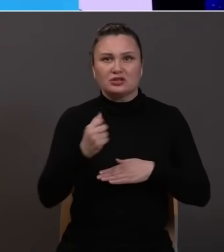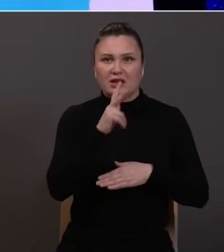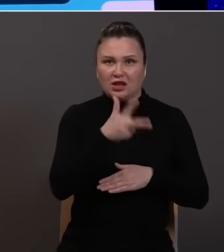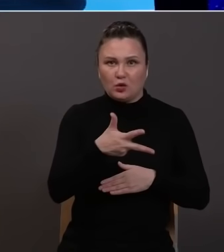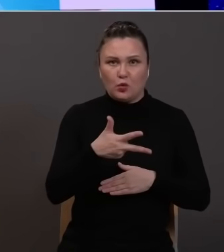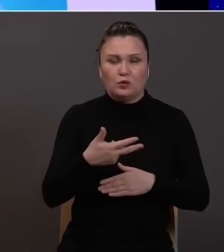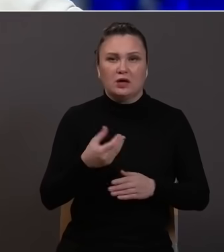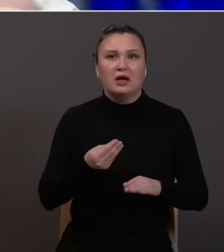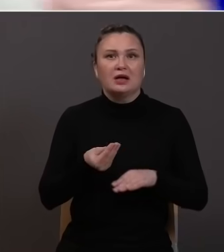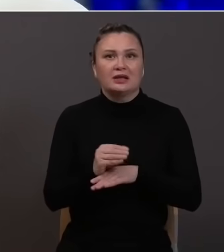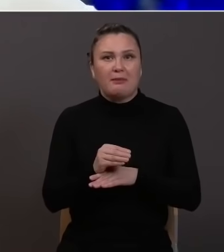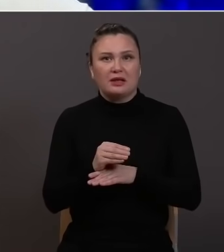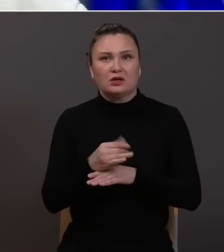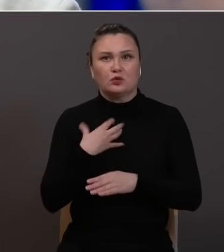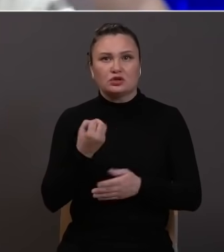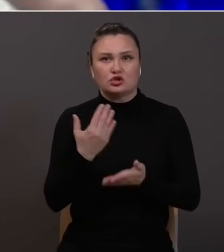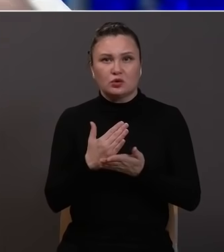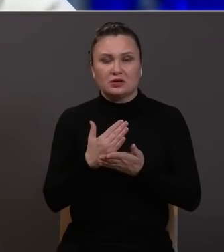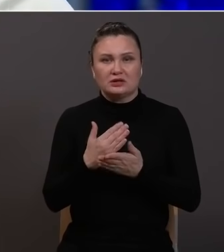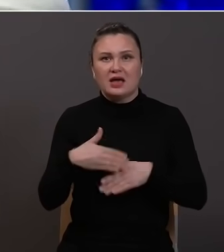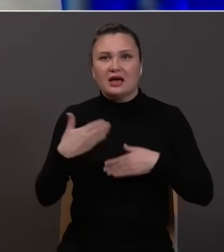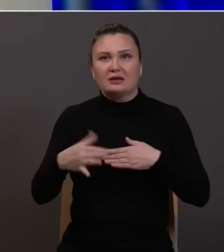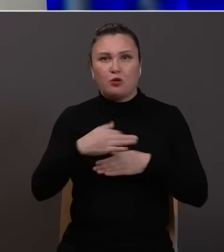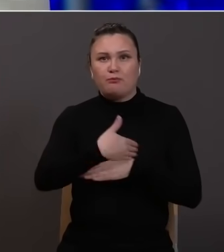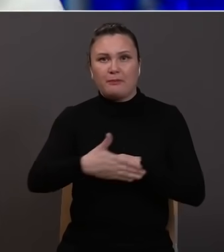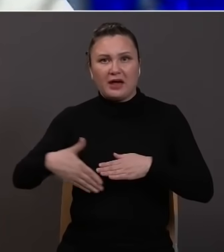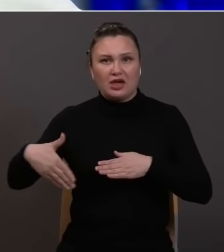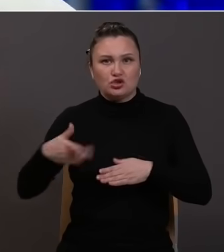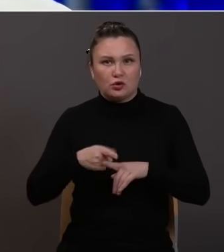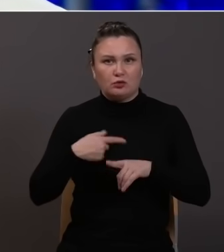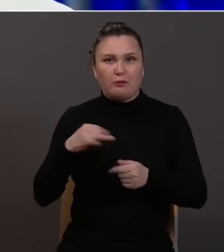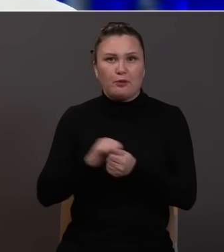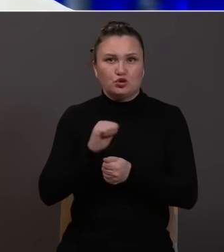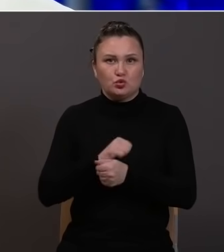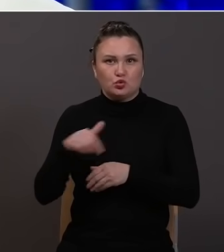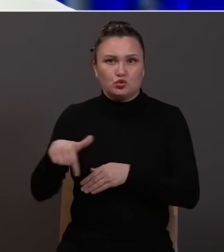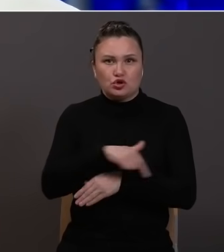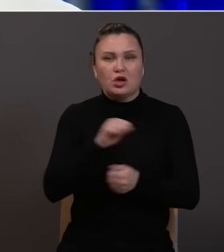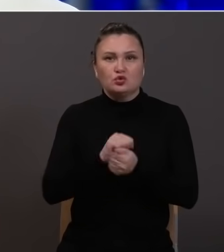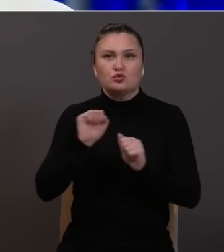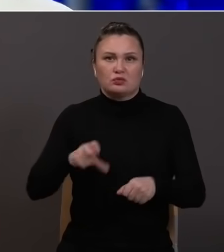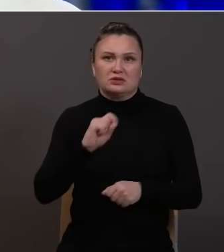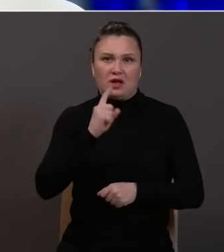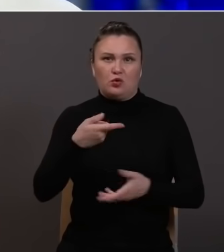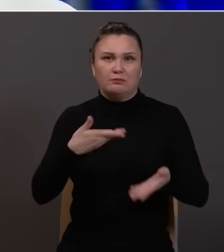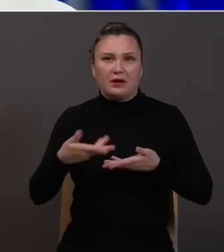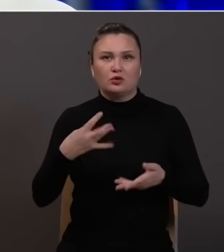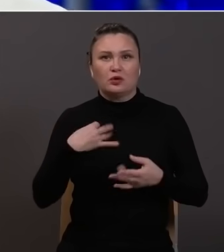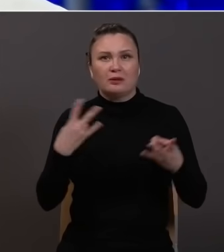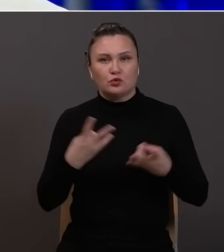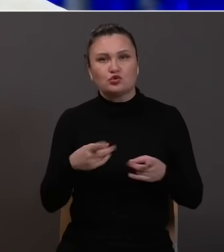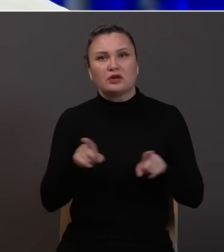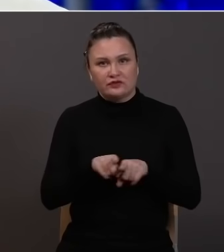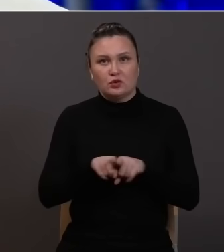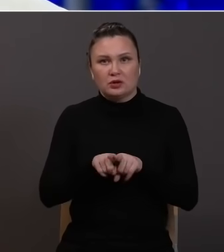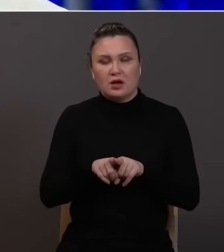года. То есть дополнительно вот у нас еще есть этап по побережью, который мы прямо идем по суше. Слушай, мы можем и за год пройти, но нам нужно